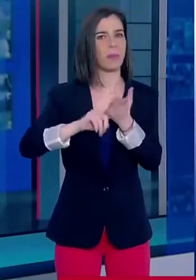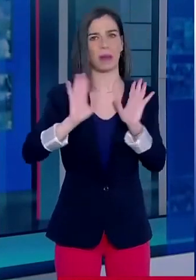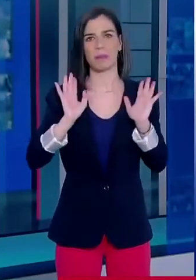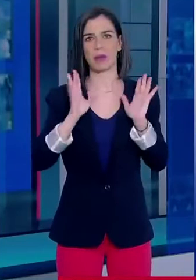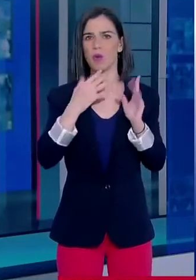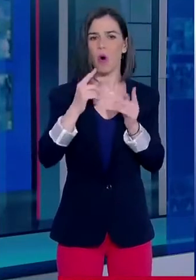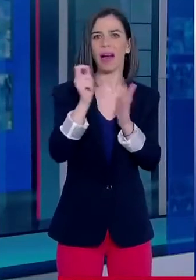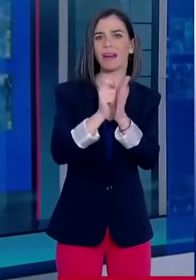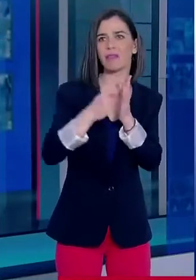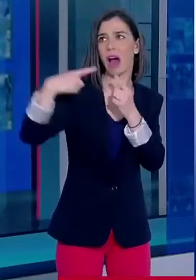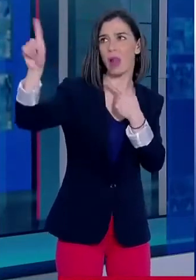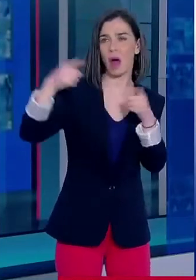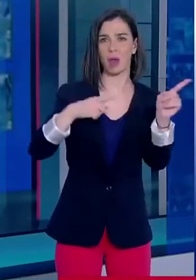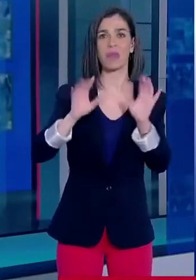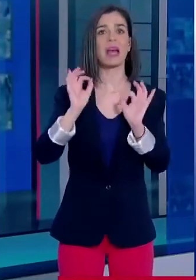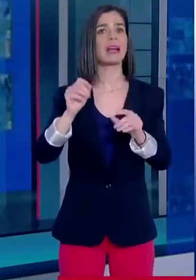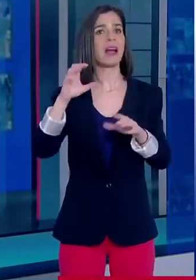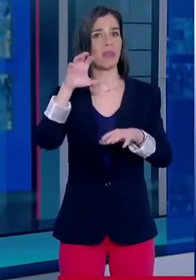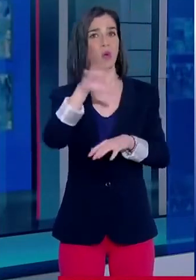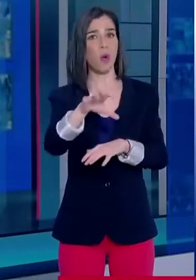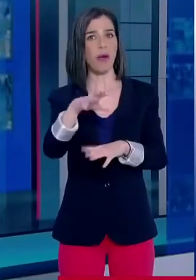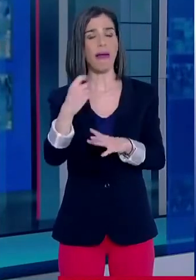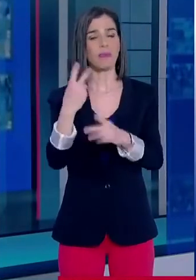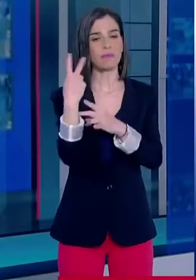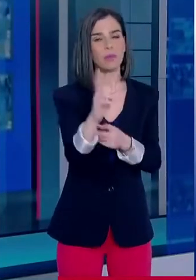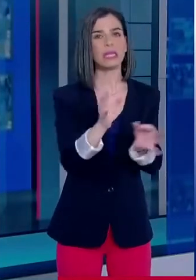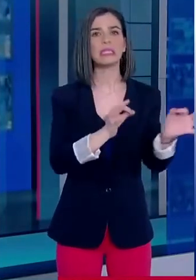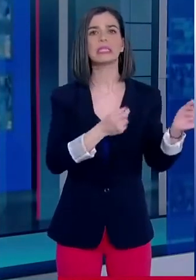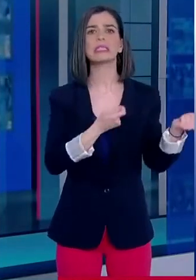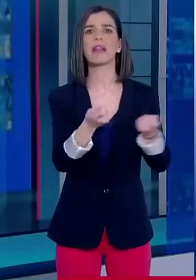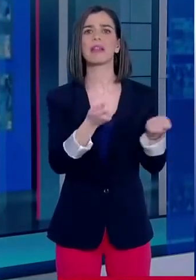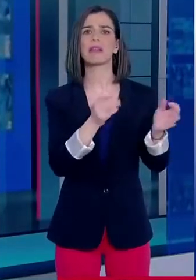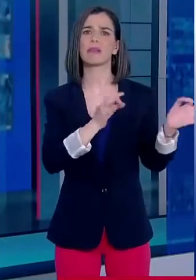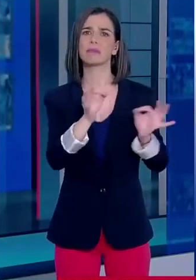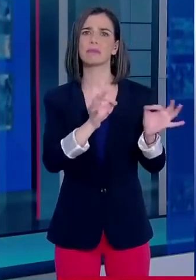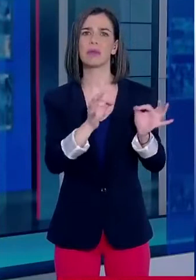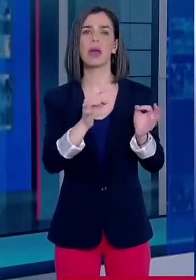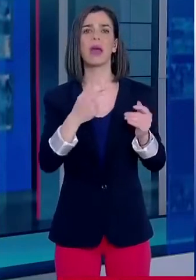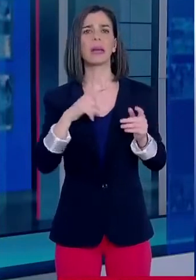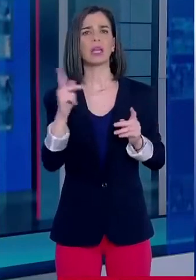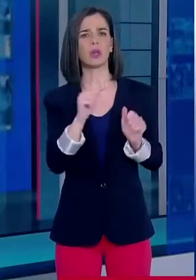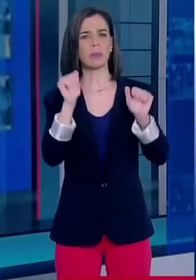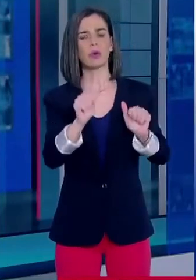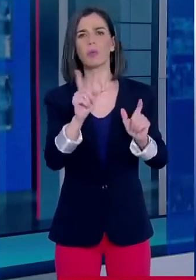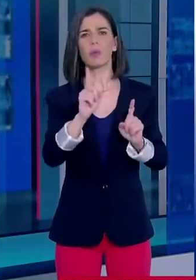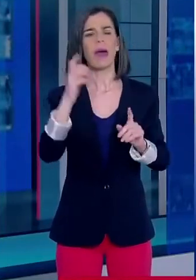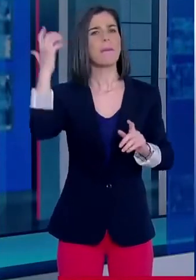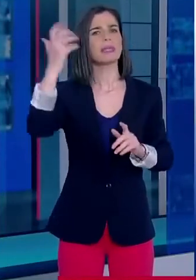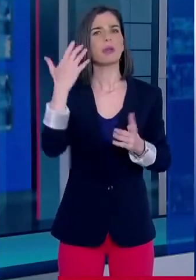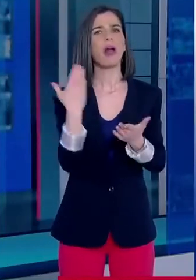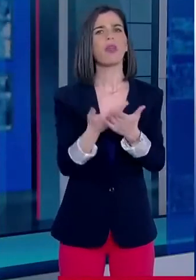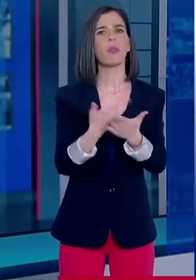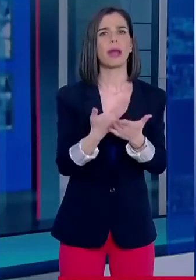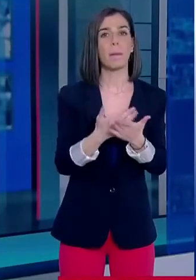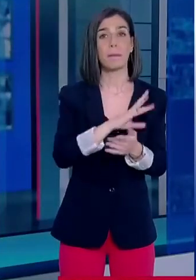λοιπόν υλοποιεί μια στρατηγική. Και αυτή η στρατηγική πρέπει να βασίζεται όχι σε κοινωνική πίεση κατά τη γνώμη, αλλά σε επιστημονικά δεδομένα.